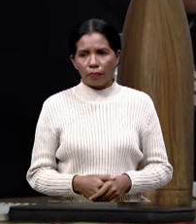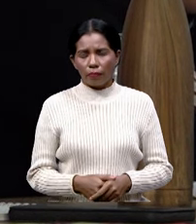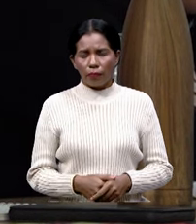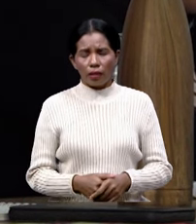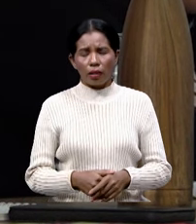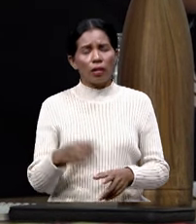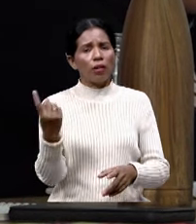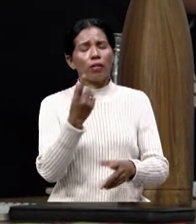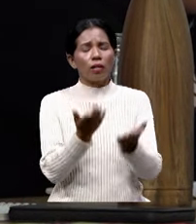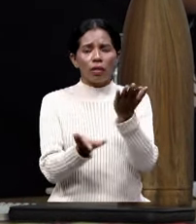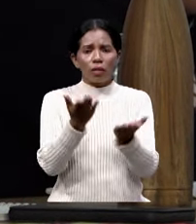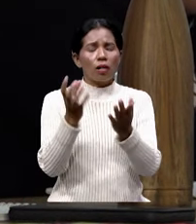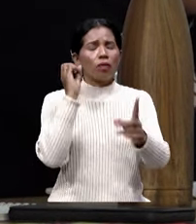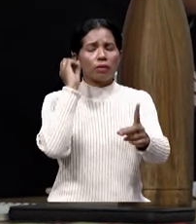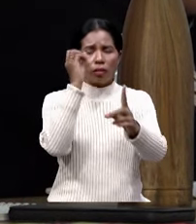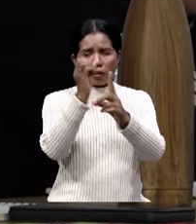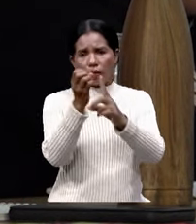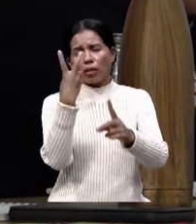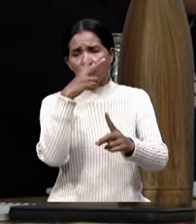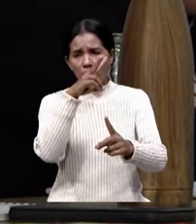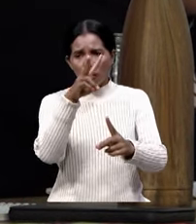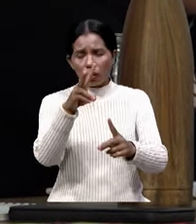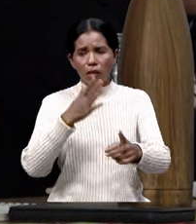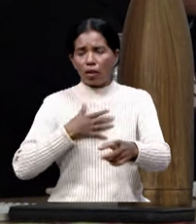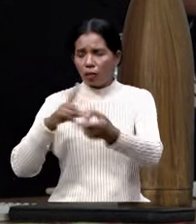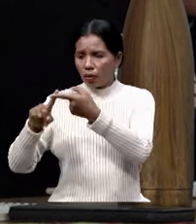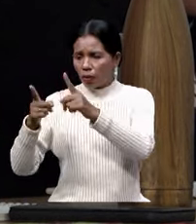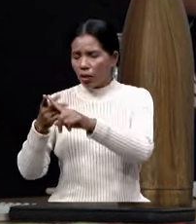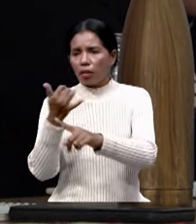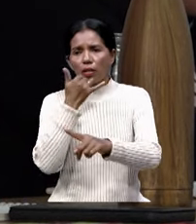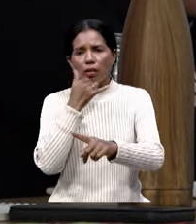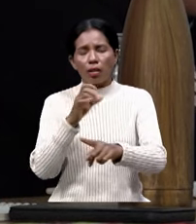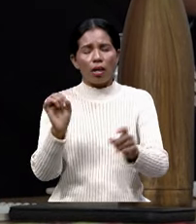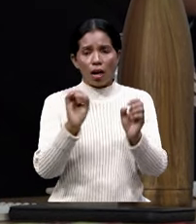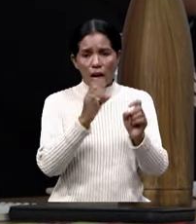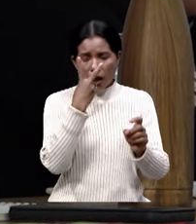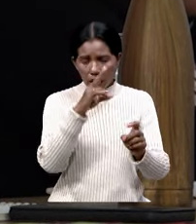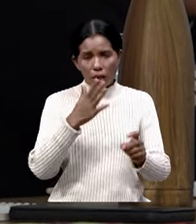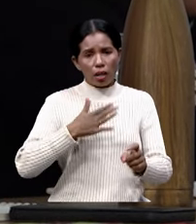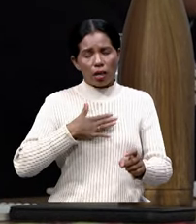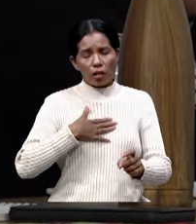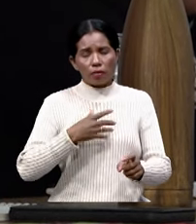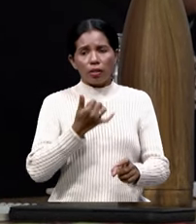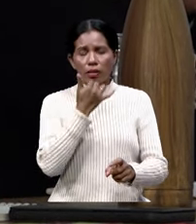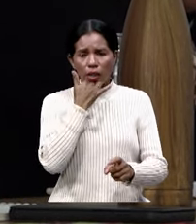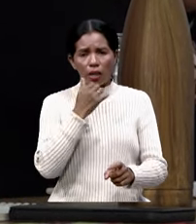Laos balasnya objektif lo sakare hau ni kolega di sala, sakare hau di sala. Introspeksi